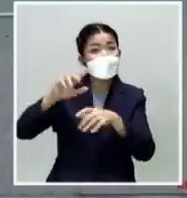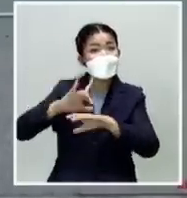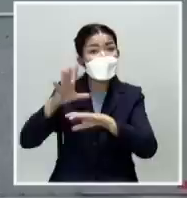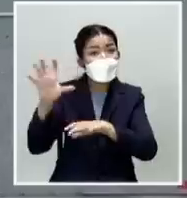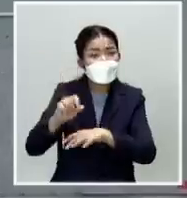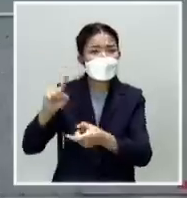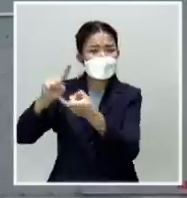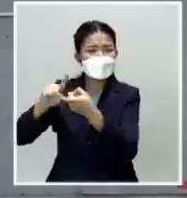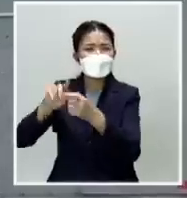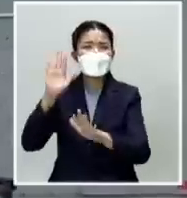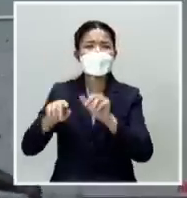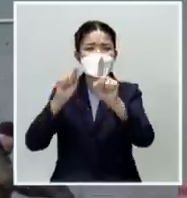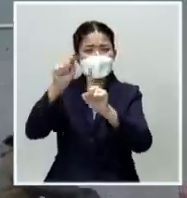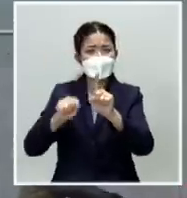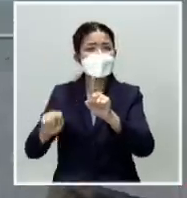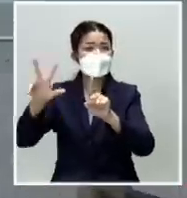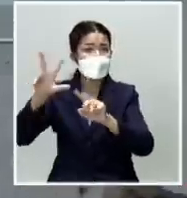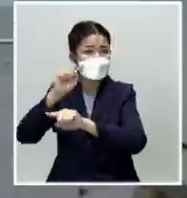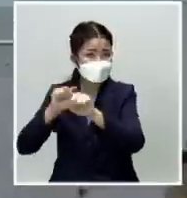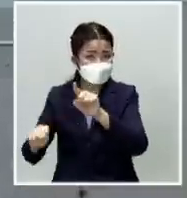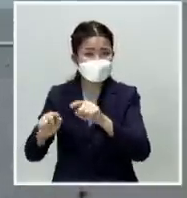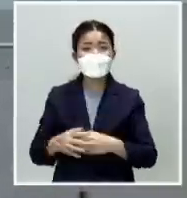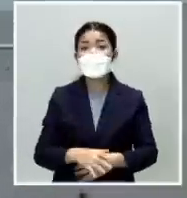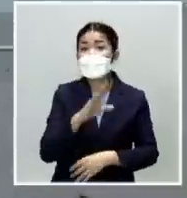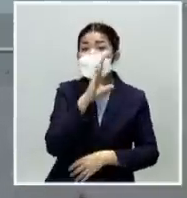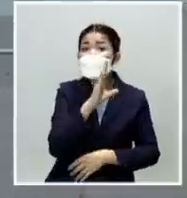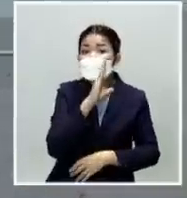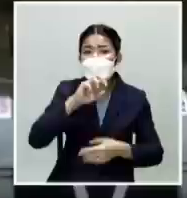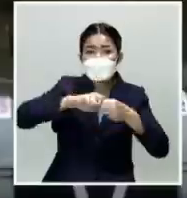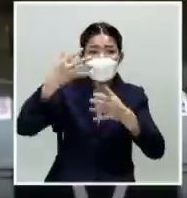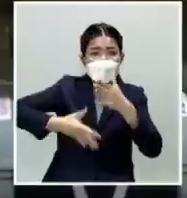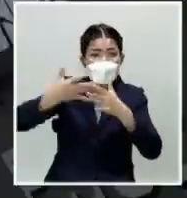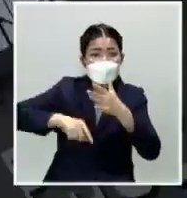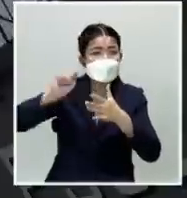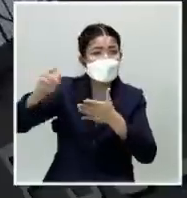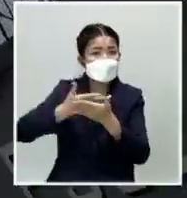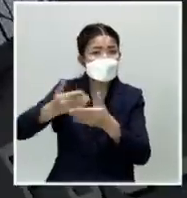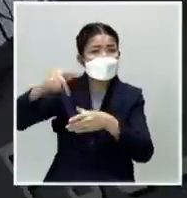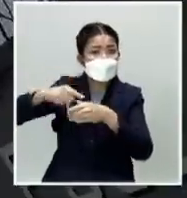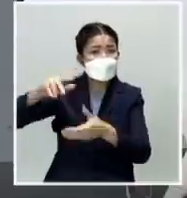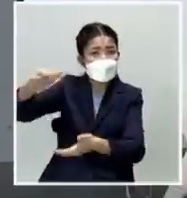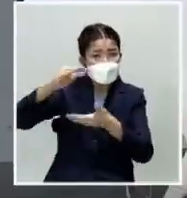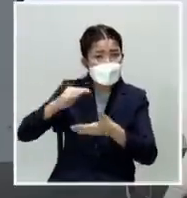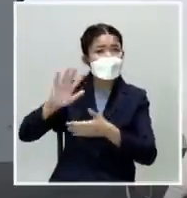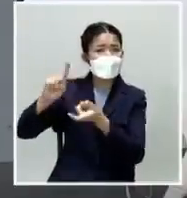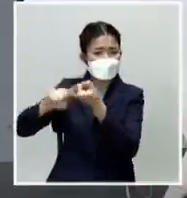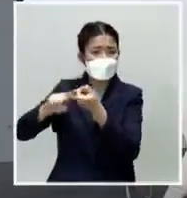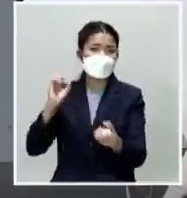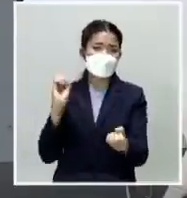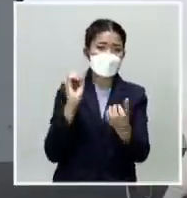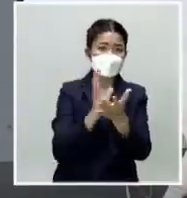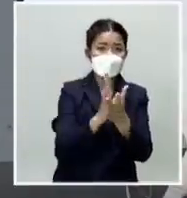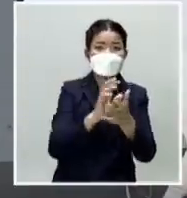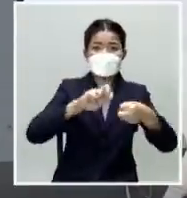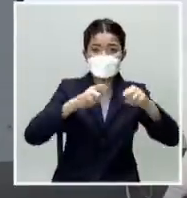สเซีย1ใน3นะคะของทั้งหมดที่ใช้ซึ่งหากเกิดการติดขัดเรื่องการนำเข้าก๊าซจากรัสเซียจะยิ่งซ้ำเติมวิกฤตพลัง